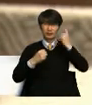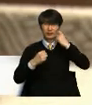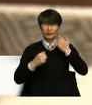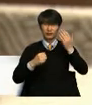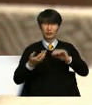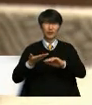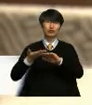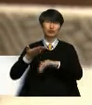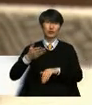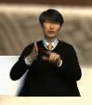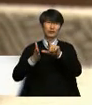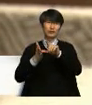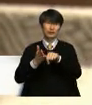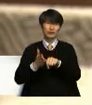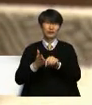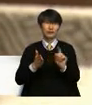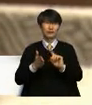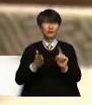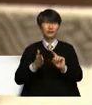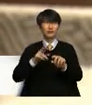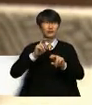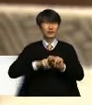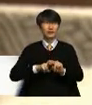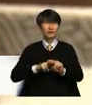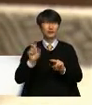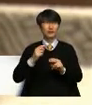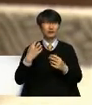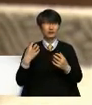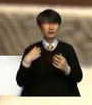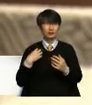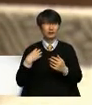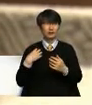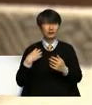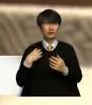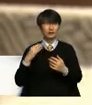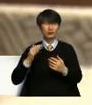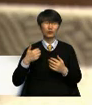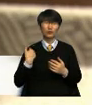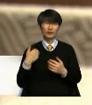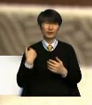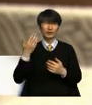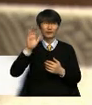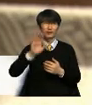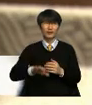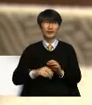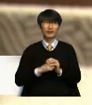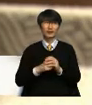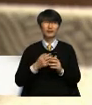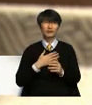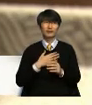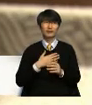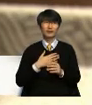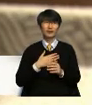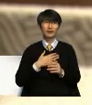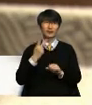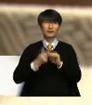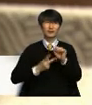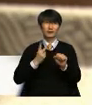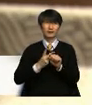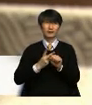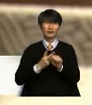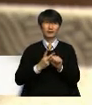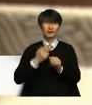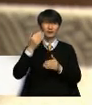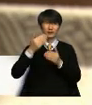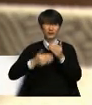느꼈지만 후반기에 어떤 자리나 어떤 직책을 맡을지 모르겠습니다. 그런데 제가 2년